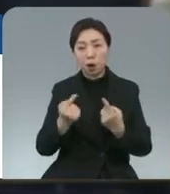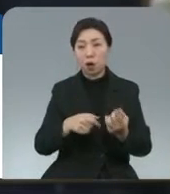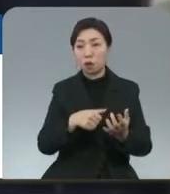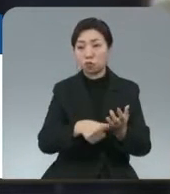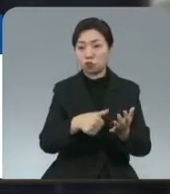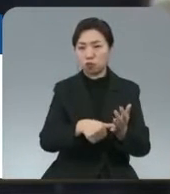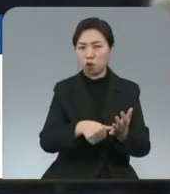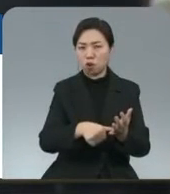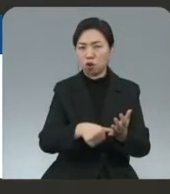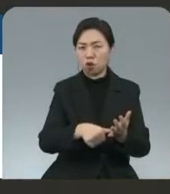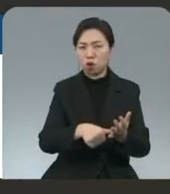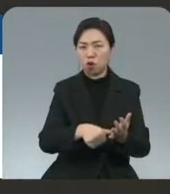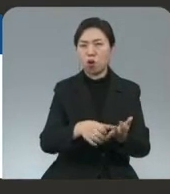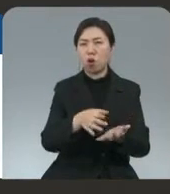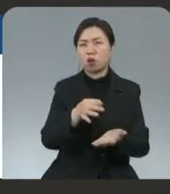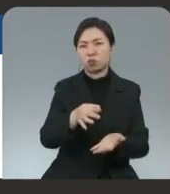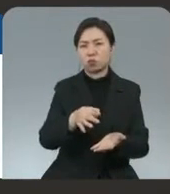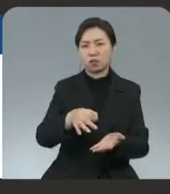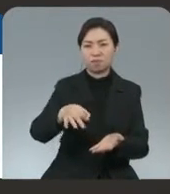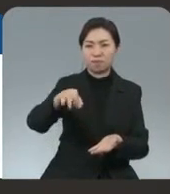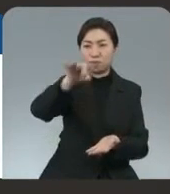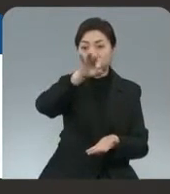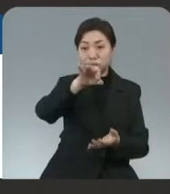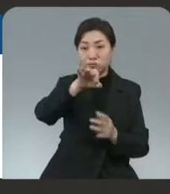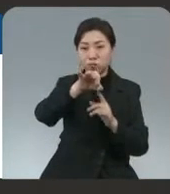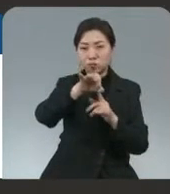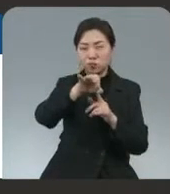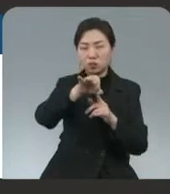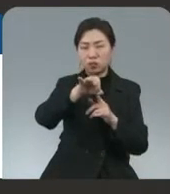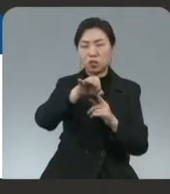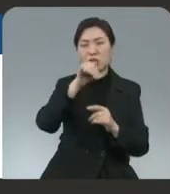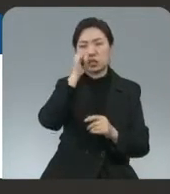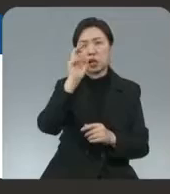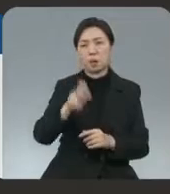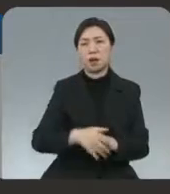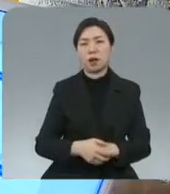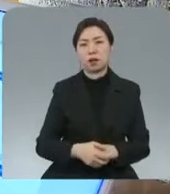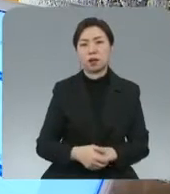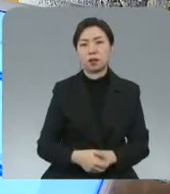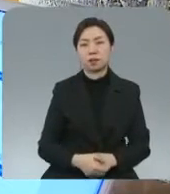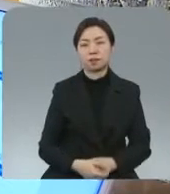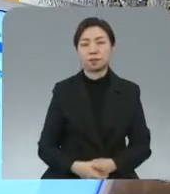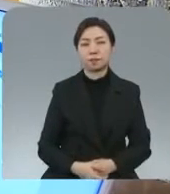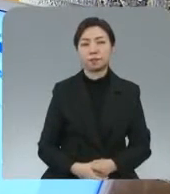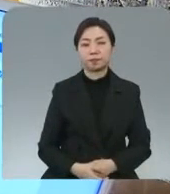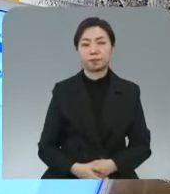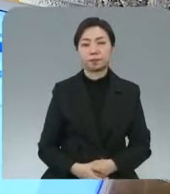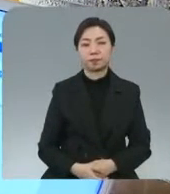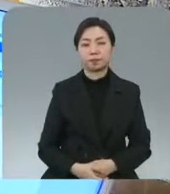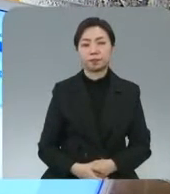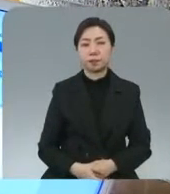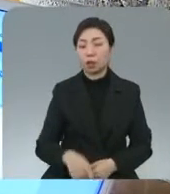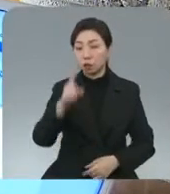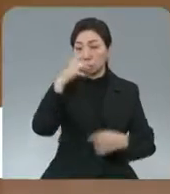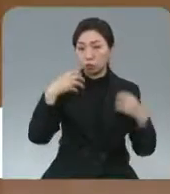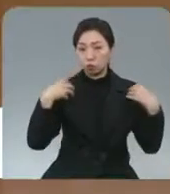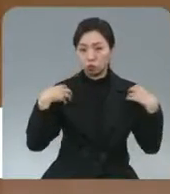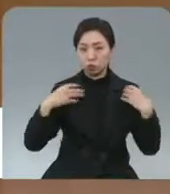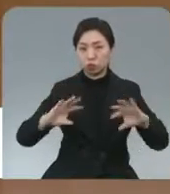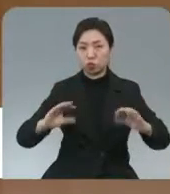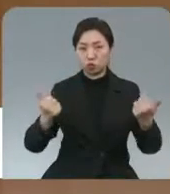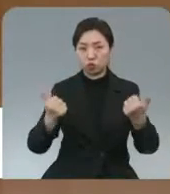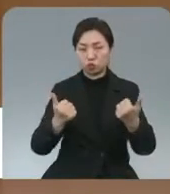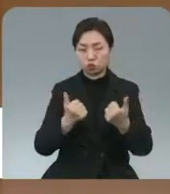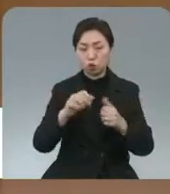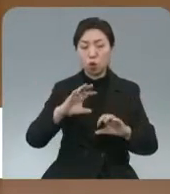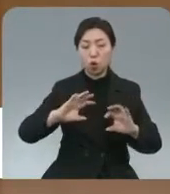因新冠确诊者增加而增额的1万亿韩元生活支援费和带薪休假费，以及自我检测试